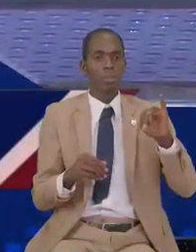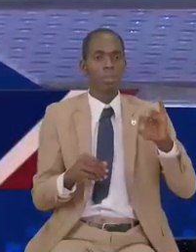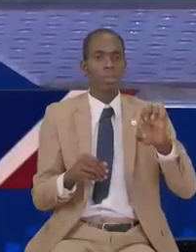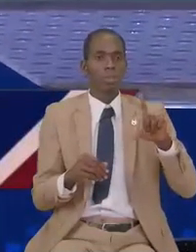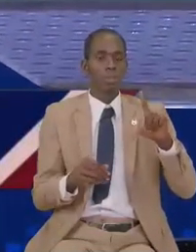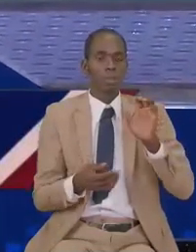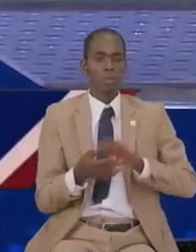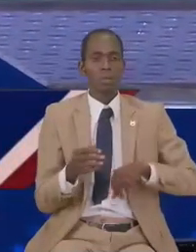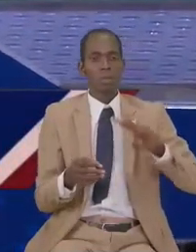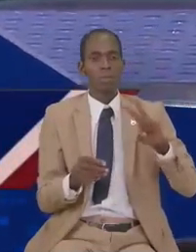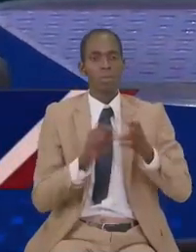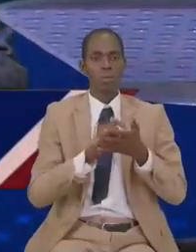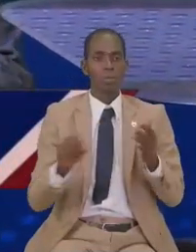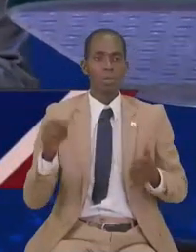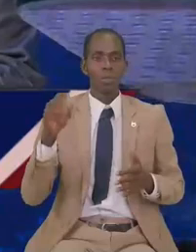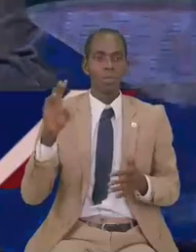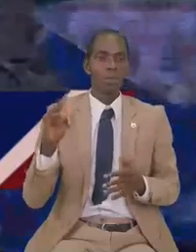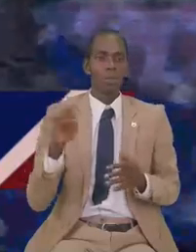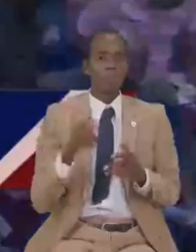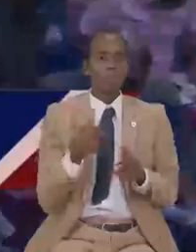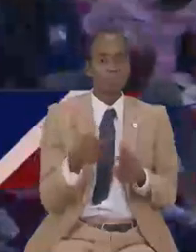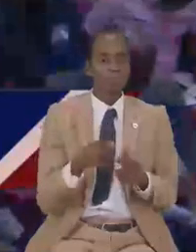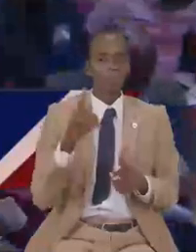Daniel 2:17.